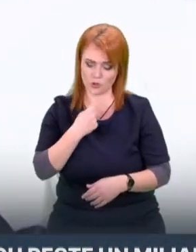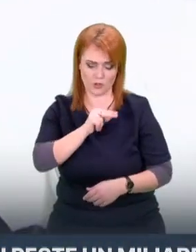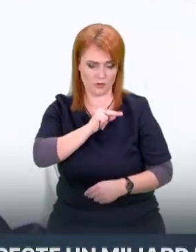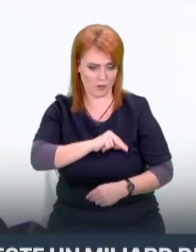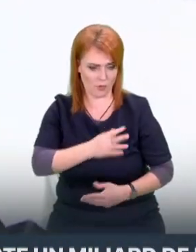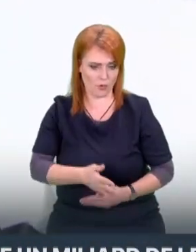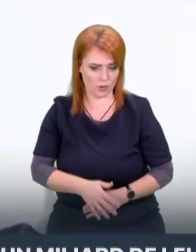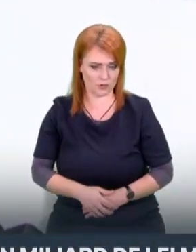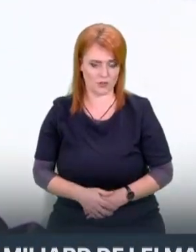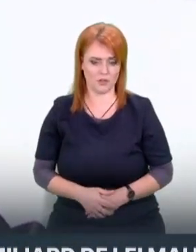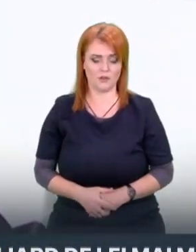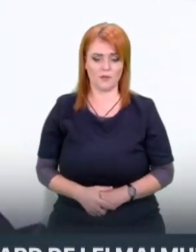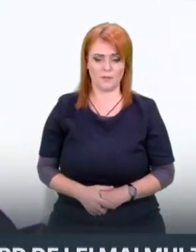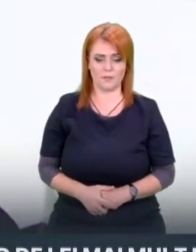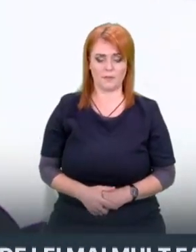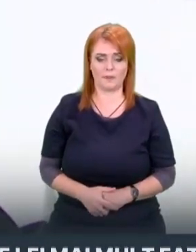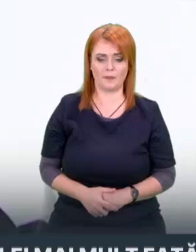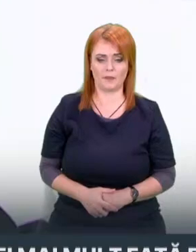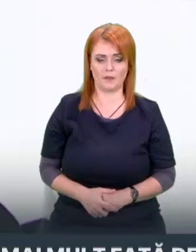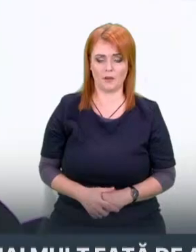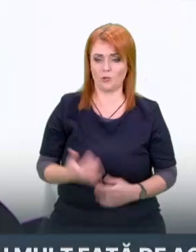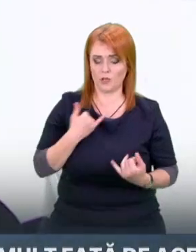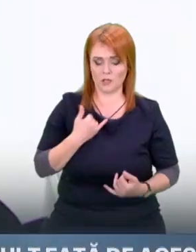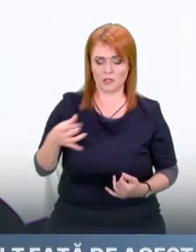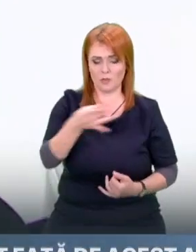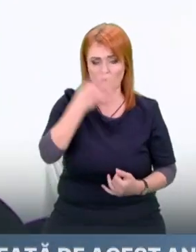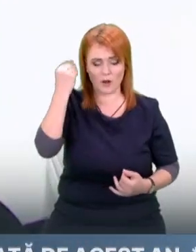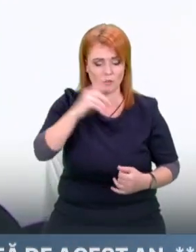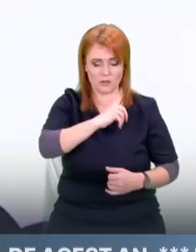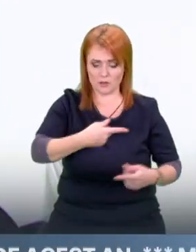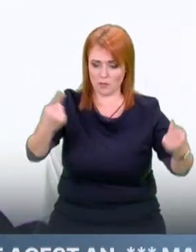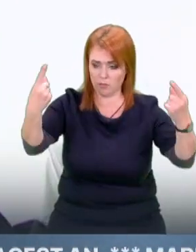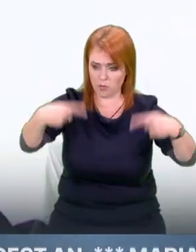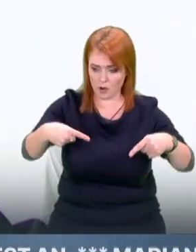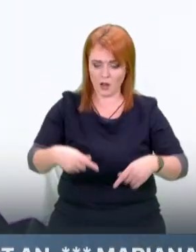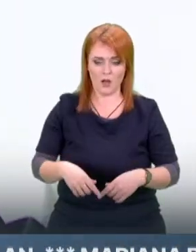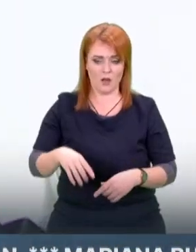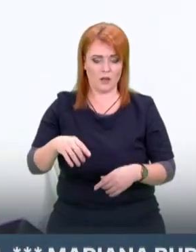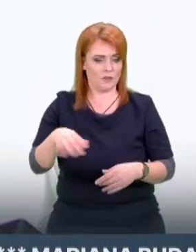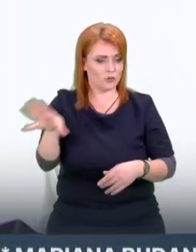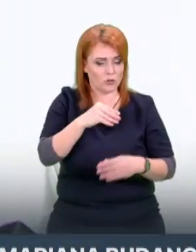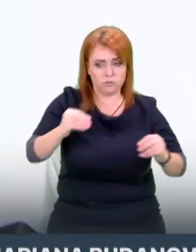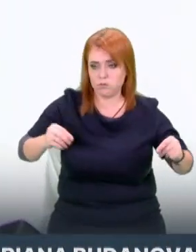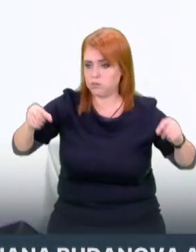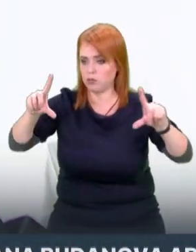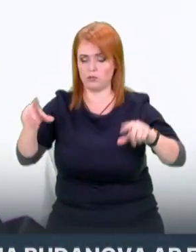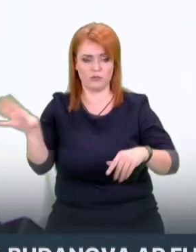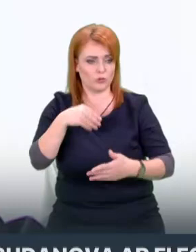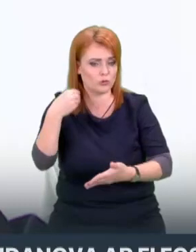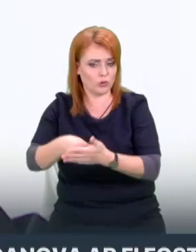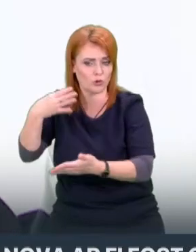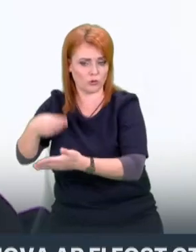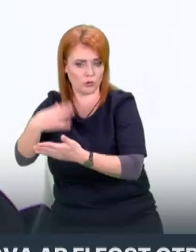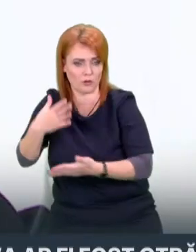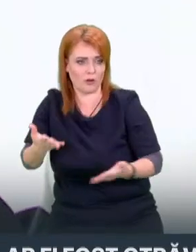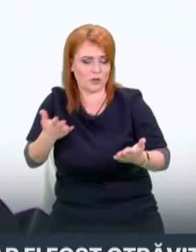în urma inflației exorbitante, în urma creșterii salariilor și scumpirii nivelului de trai, este absolut evident că